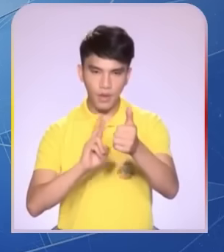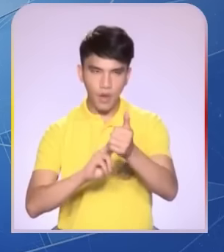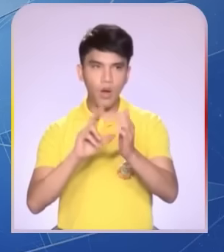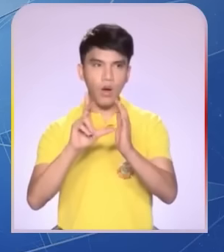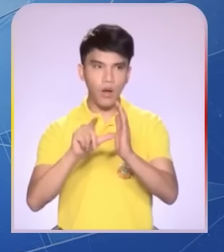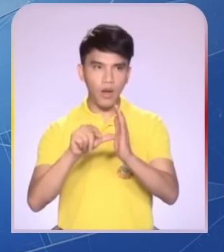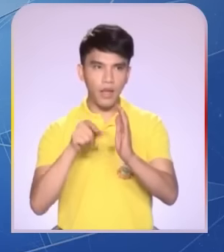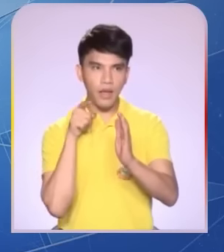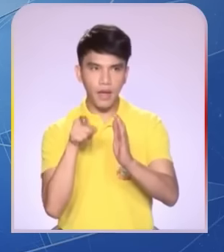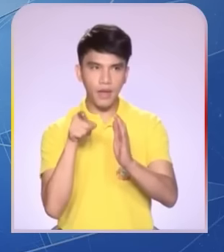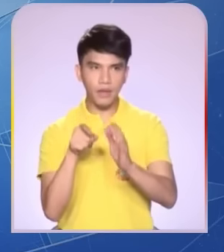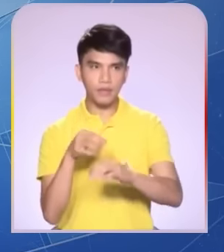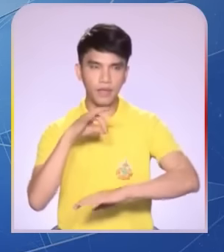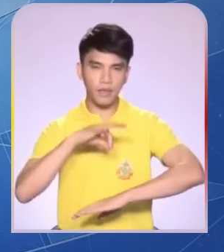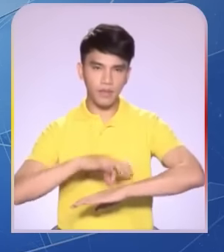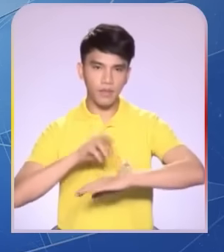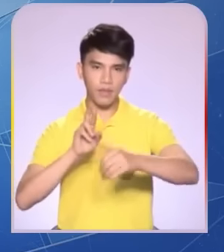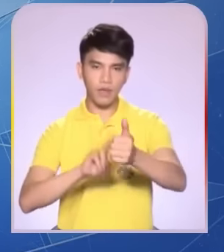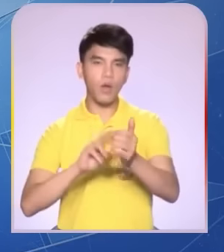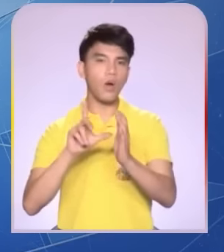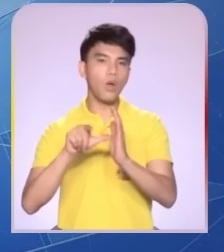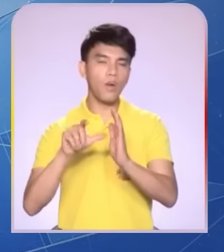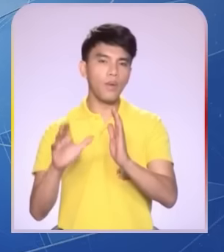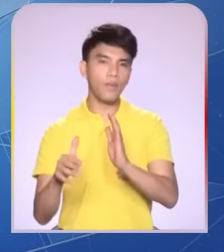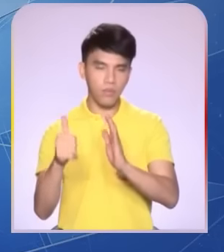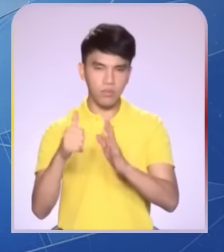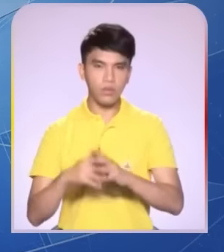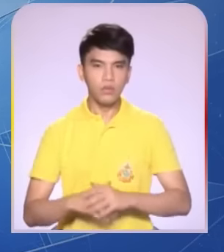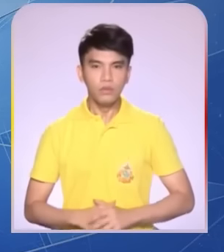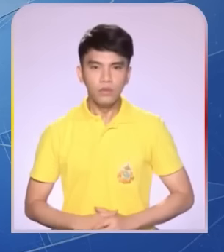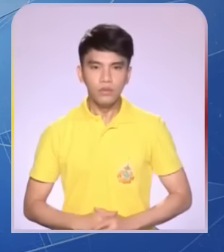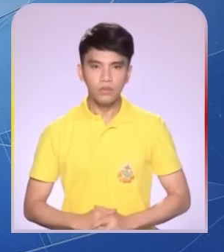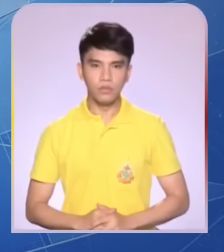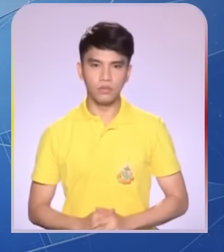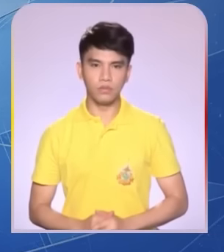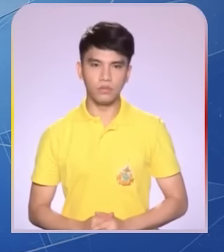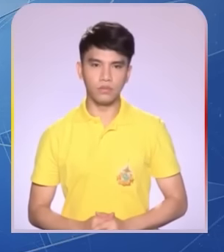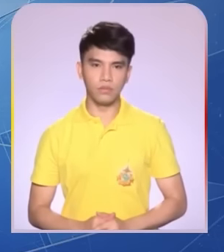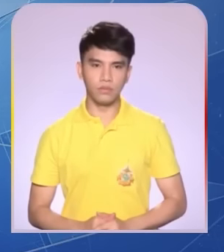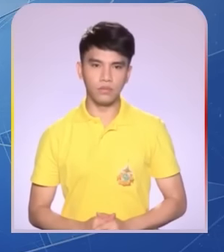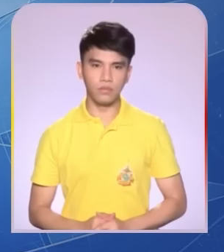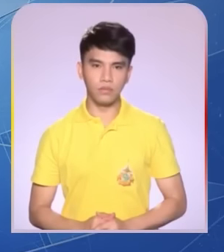ครับ ประชีพเป็นอะไร ใช่ไหมพี ่เออใ